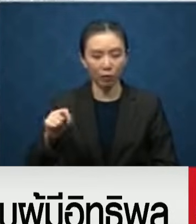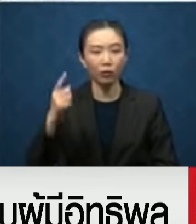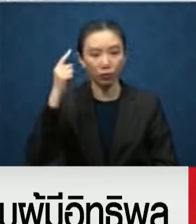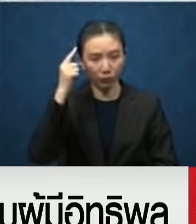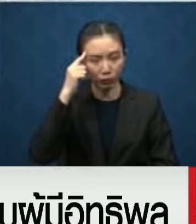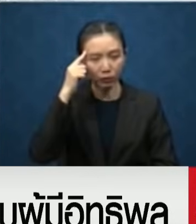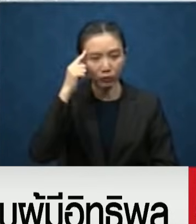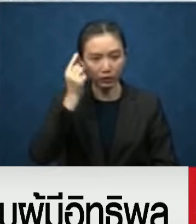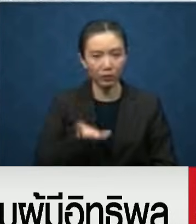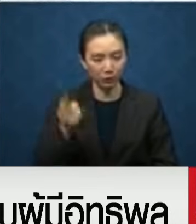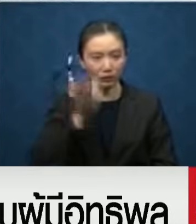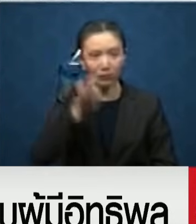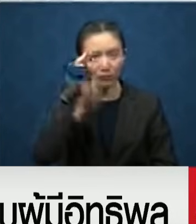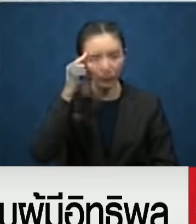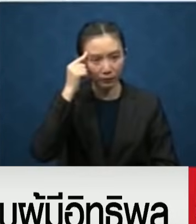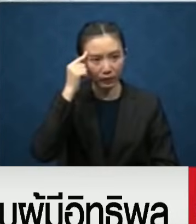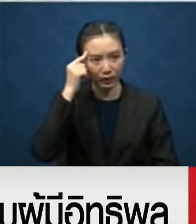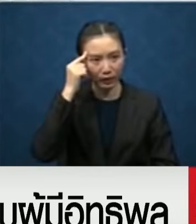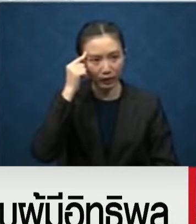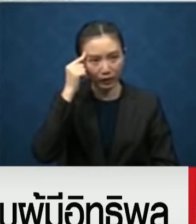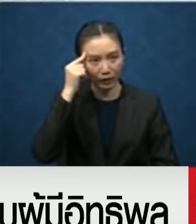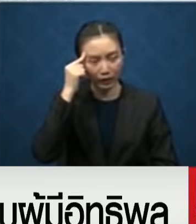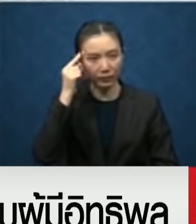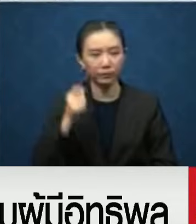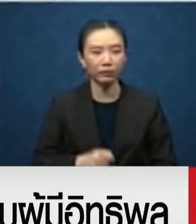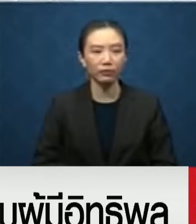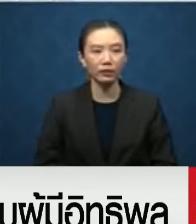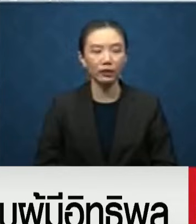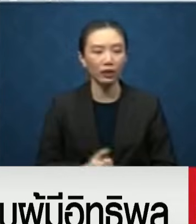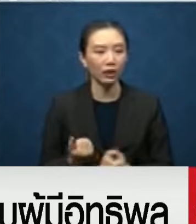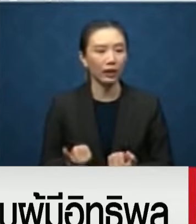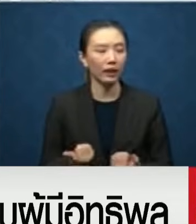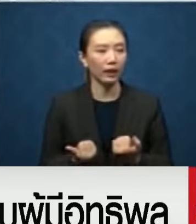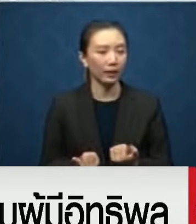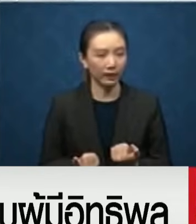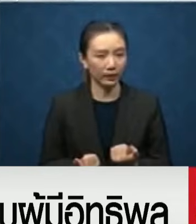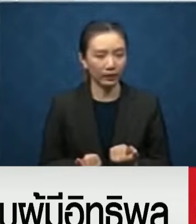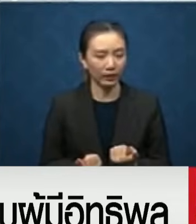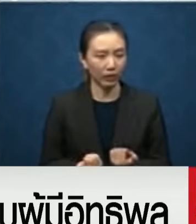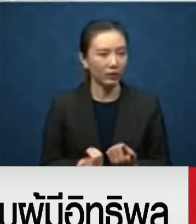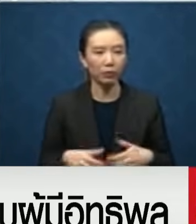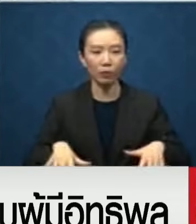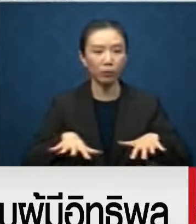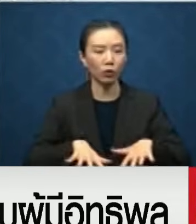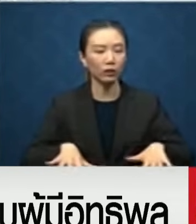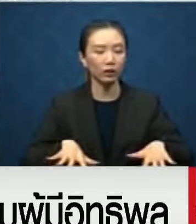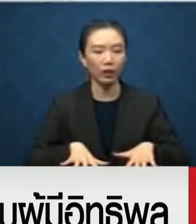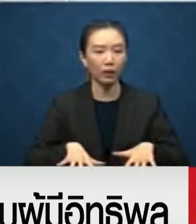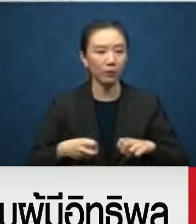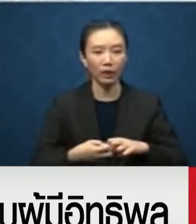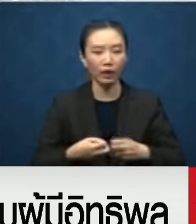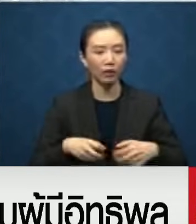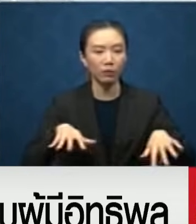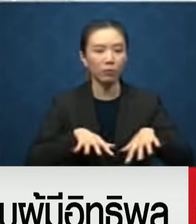ว่าการกระทรวงมหาดไทยซึ่งได้รับมอบหมายให้ดูแลเรื่องนี้ก็มาตอบแทนสววันชัยบอกว่าผมขอถามตรงๆคงไม่โกรธ